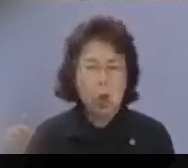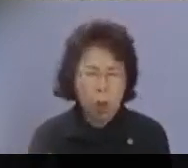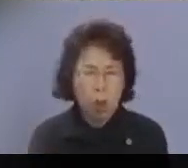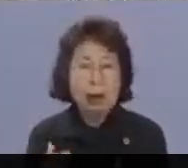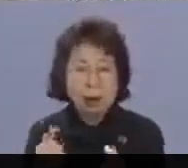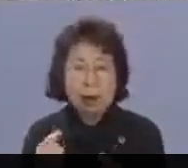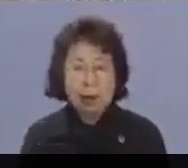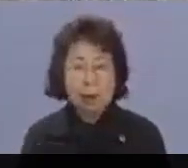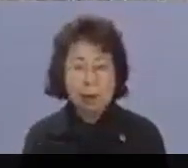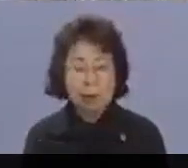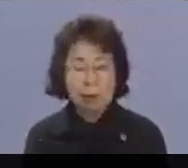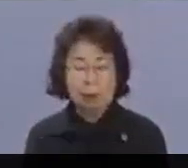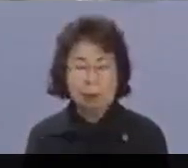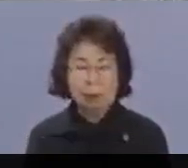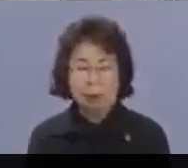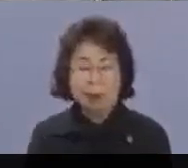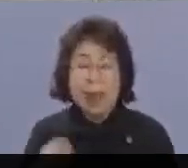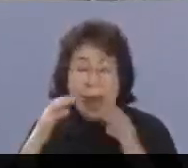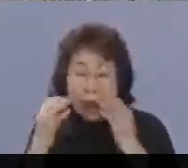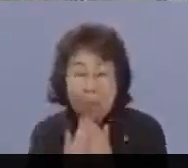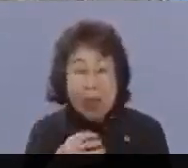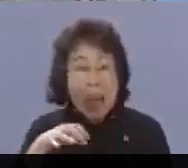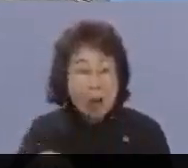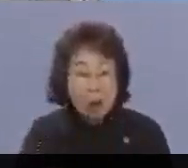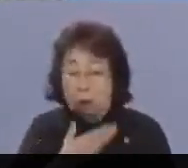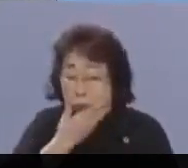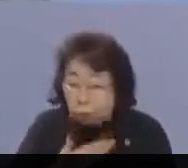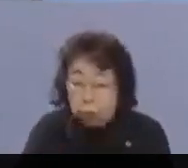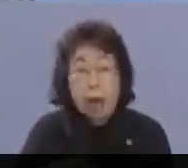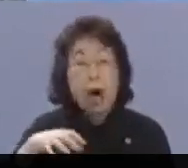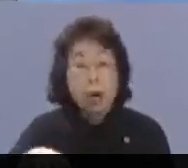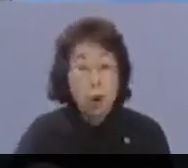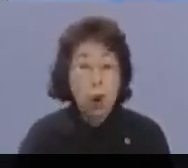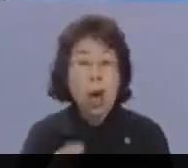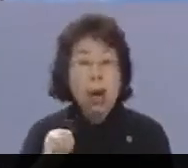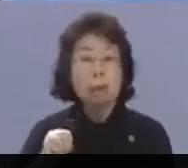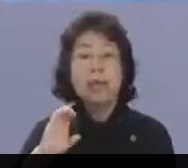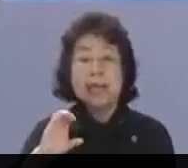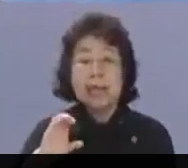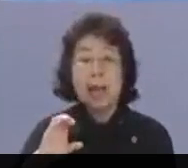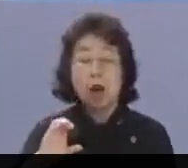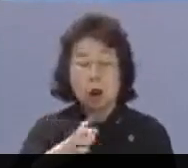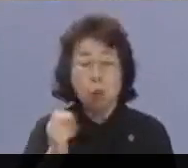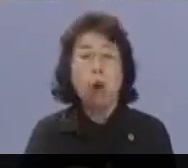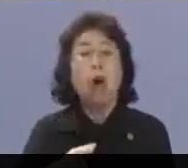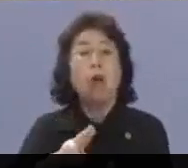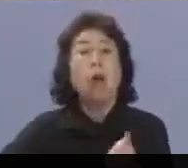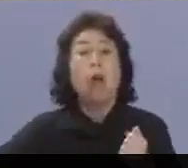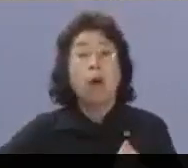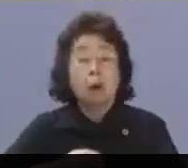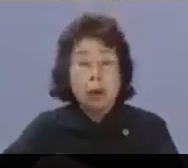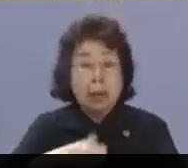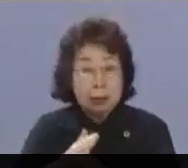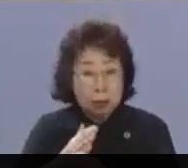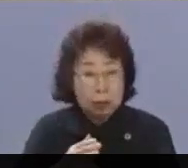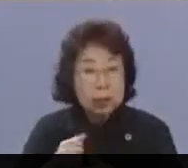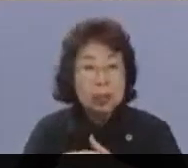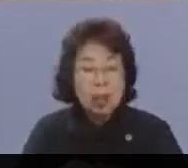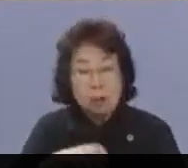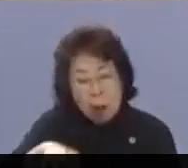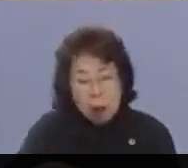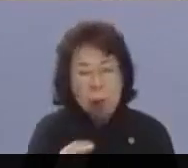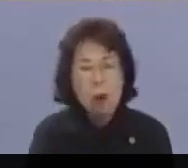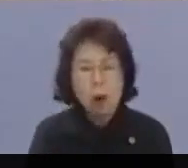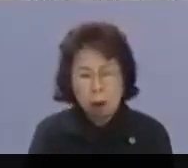됩니다. 또 해운대 신시가지 핵심 상권에 있던 NC백화점이 매물로 나와 대형 마트뿐 아니라